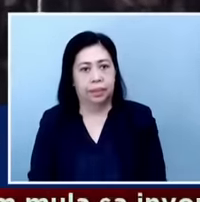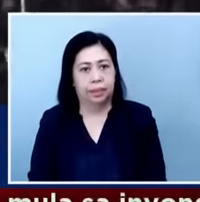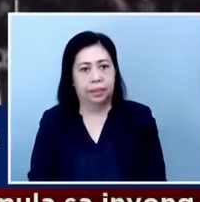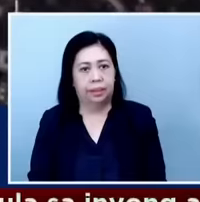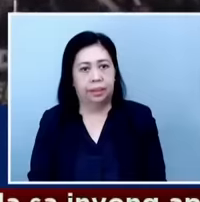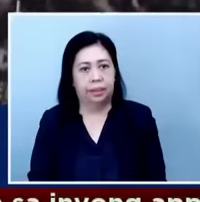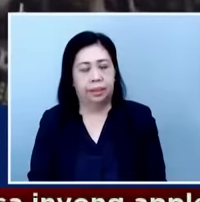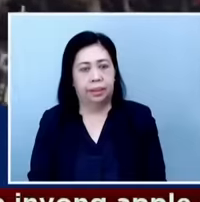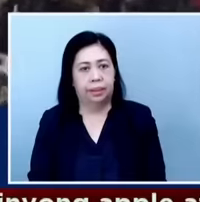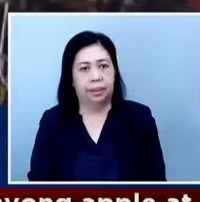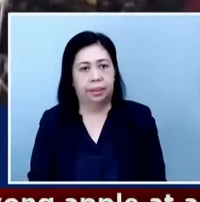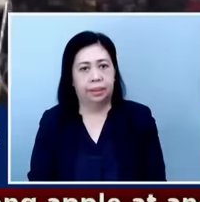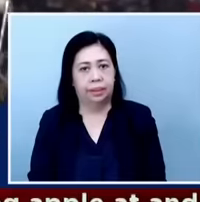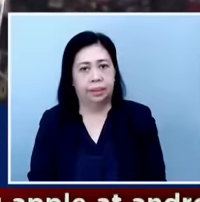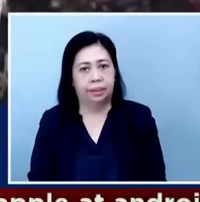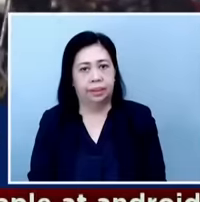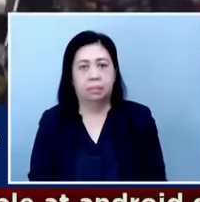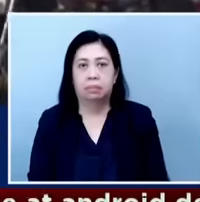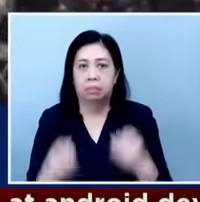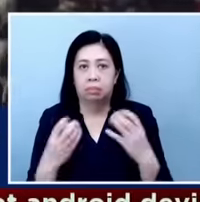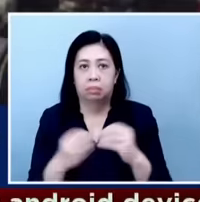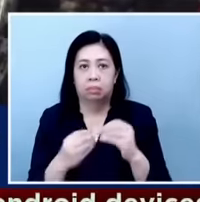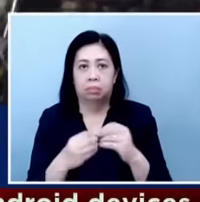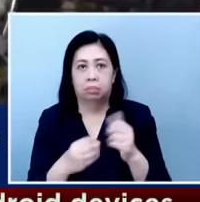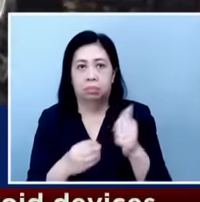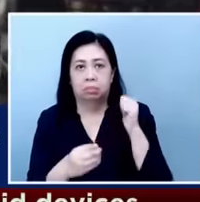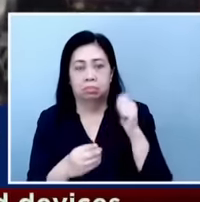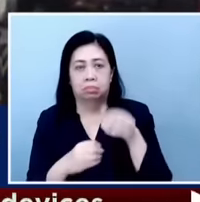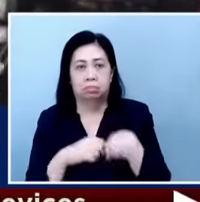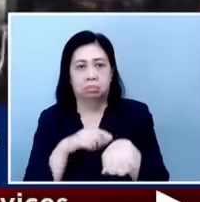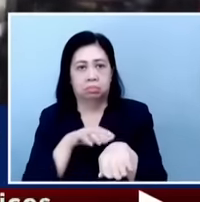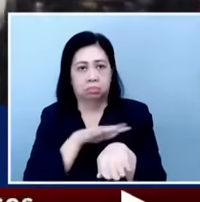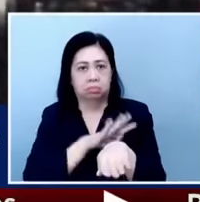At marami pa mga tao nasa likuran ng andas.